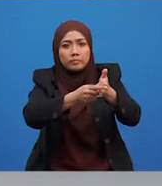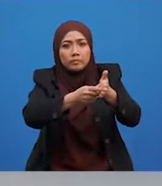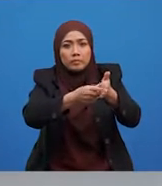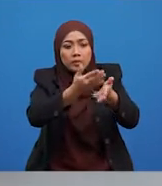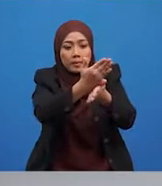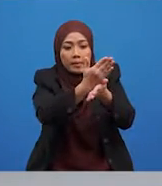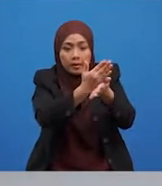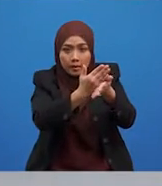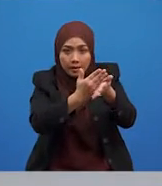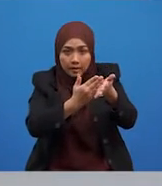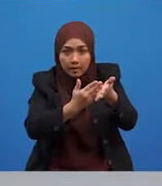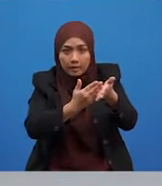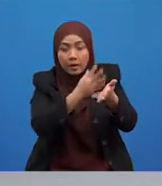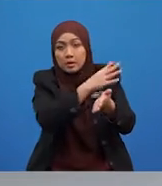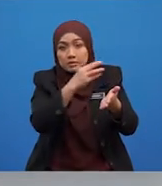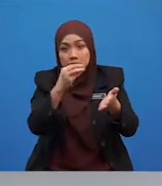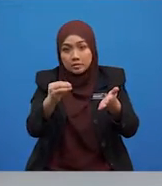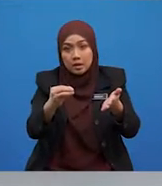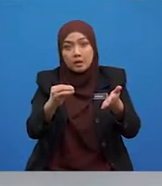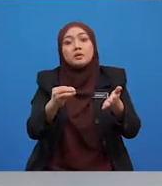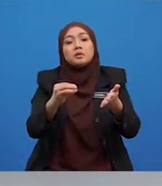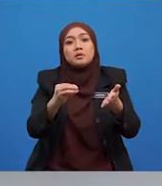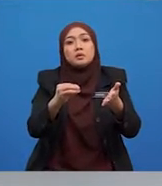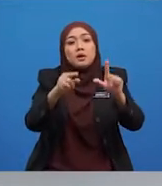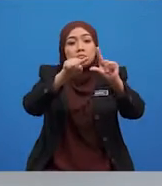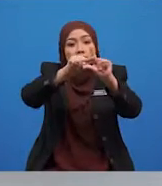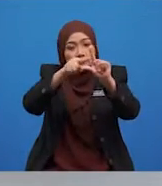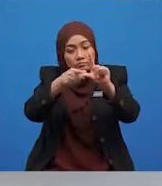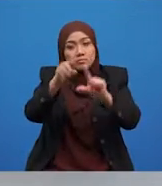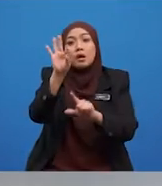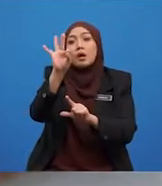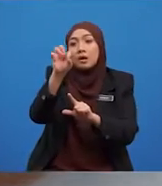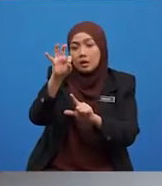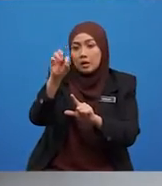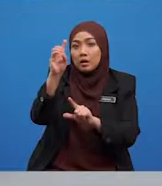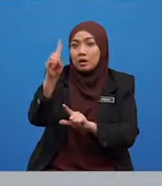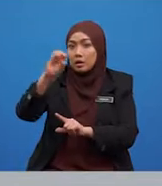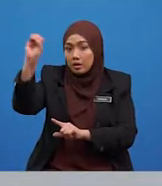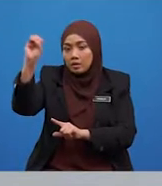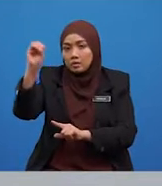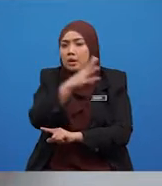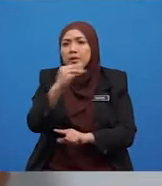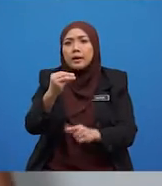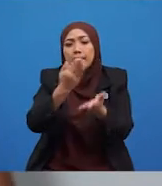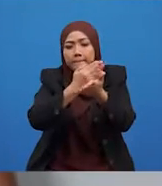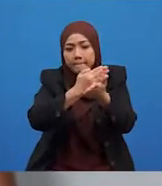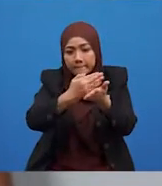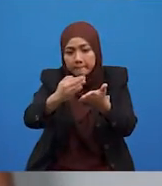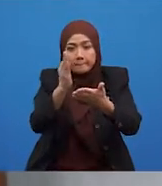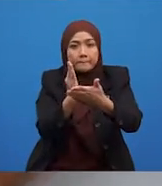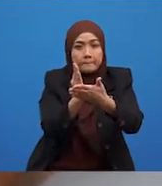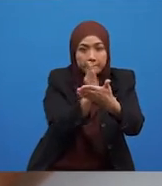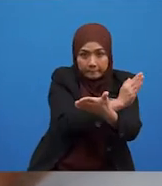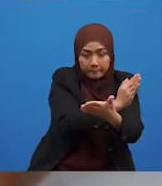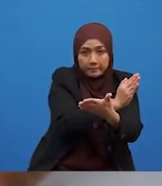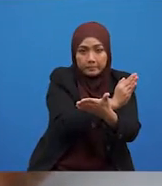perentas dan bersudut 90 darjah serta membahagi dua jarak yang